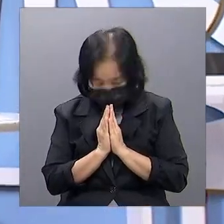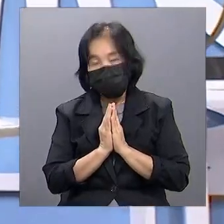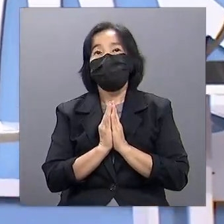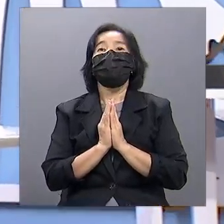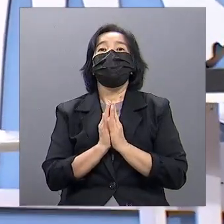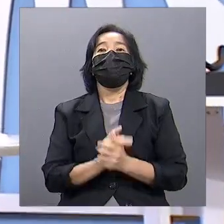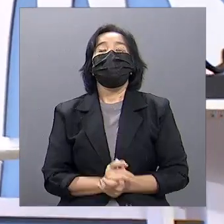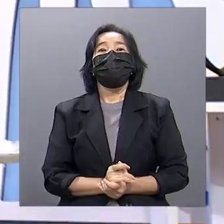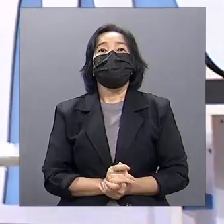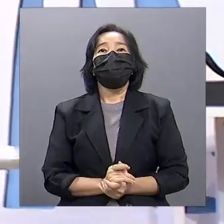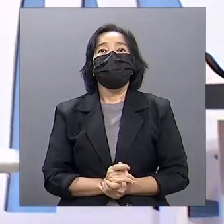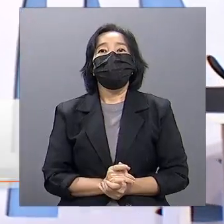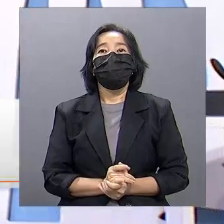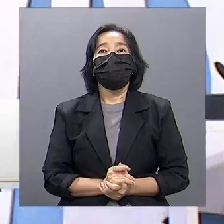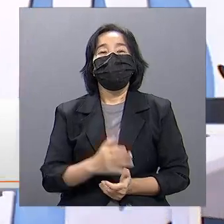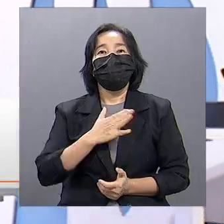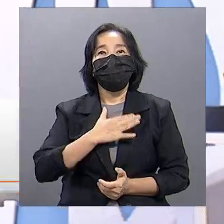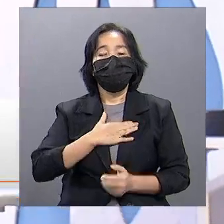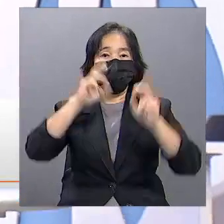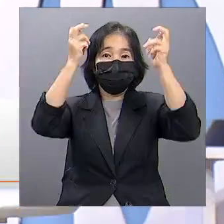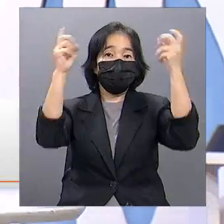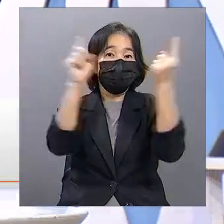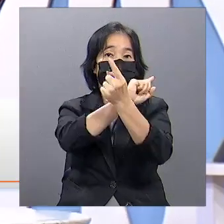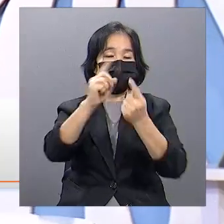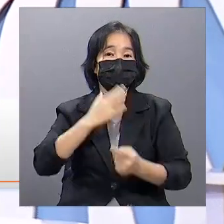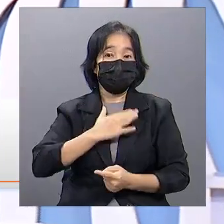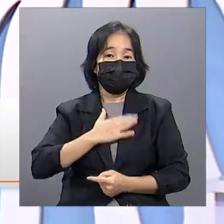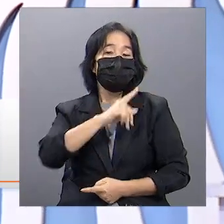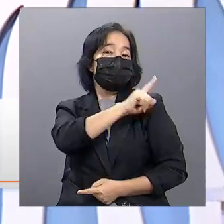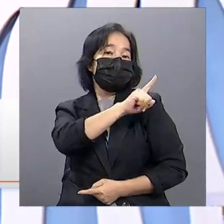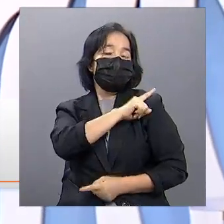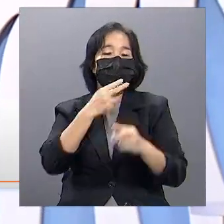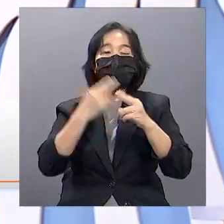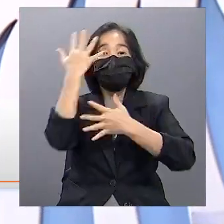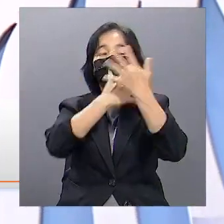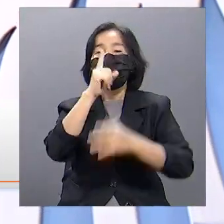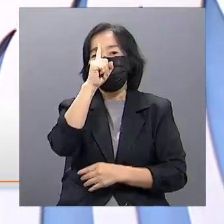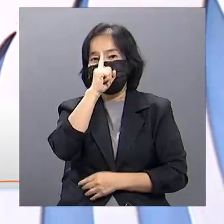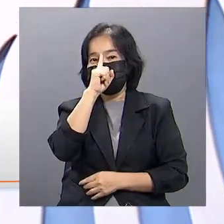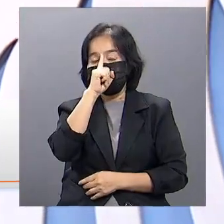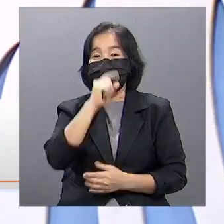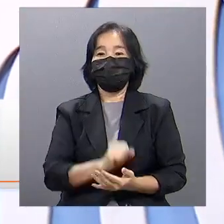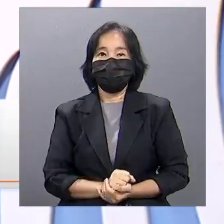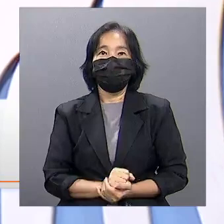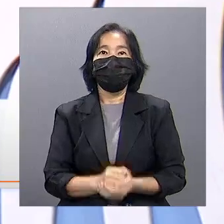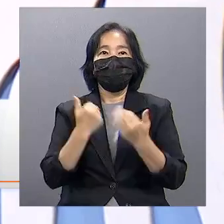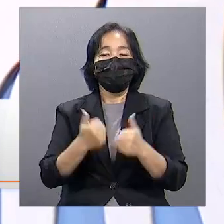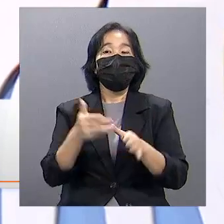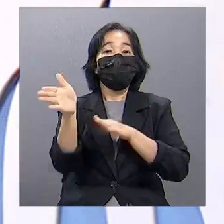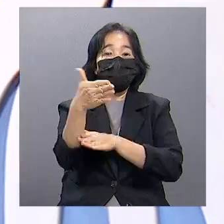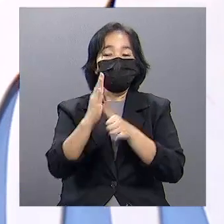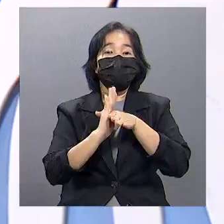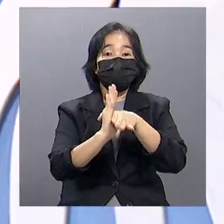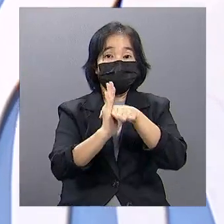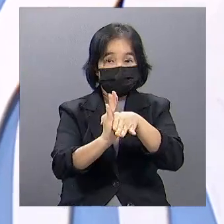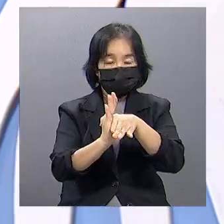สวัสดีค่ะคุณผู้ชมคะประเด็นสังคมเช้านี้อยู่กับยุ้ยชมัยพรเห็นประเสริฐนะคะฉลามเปรียบเสมือนกับผู้รักษาสมดุล